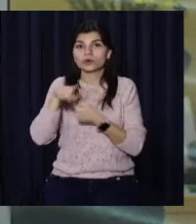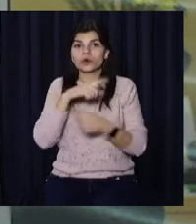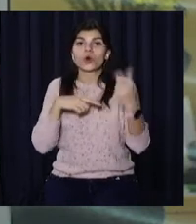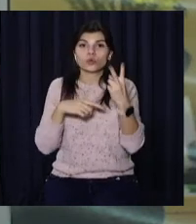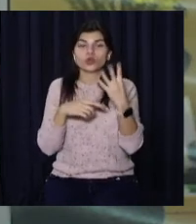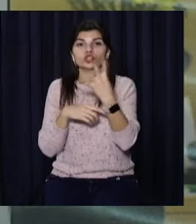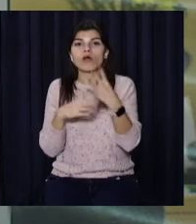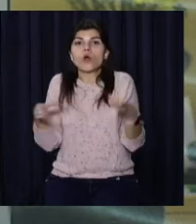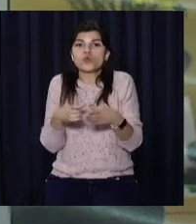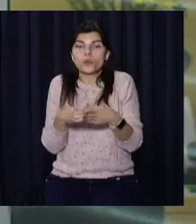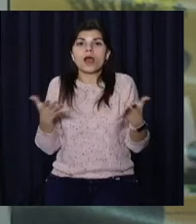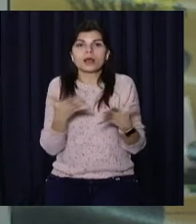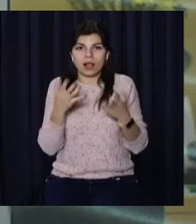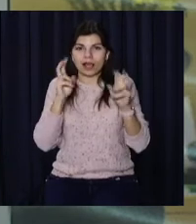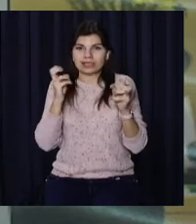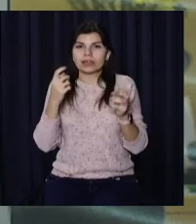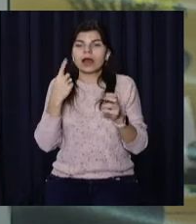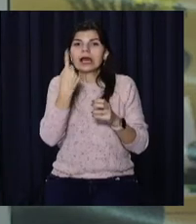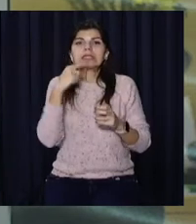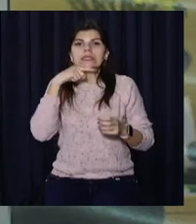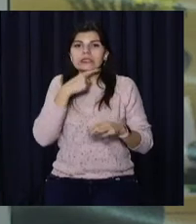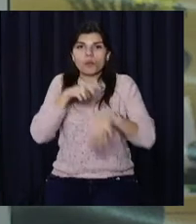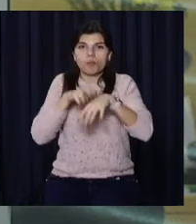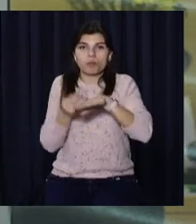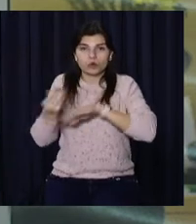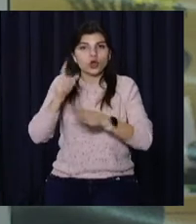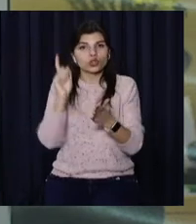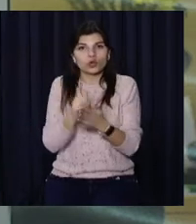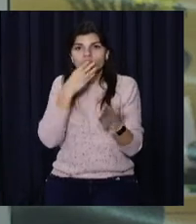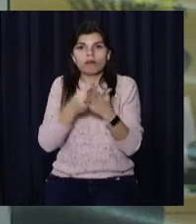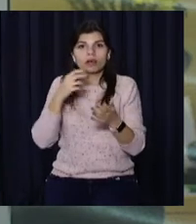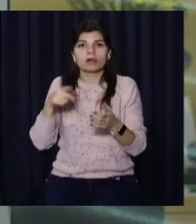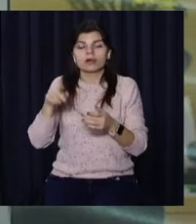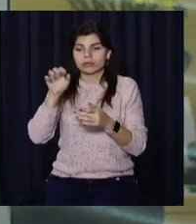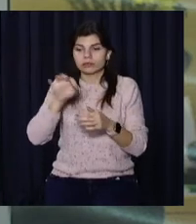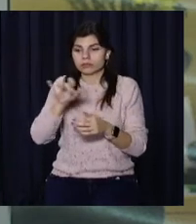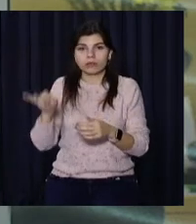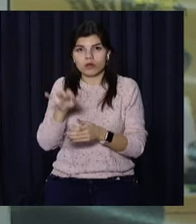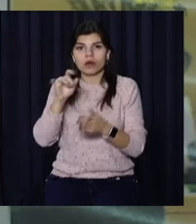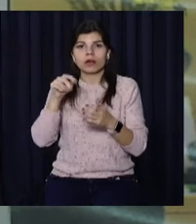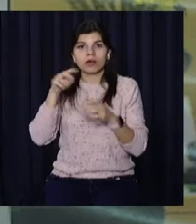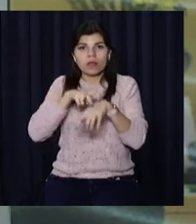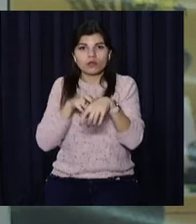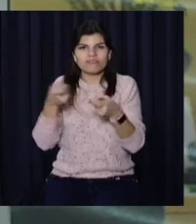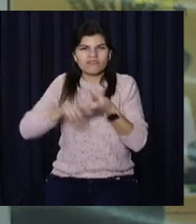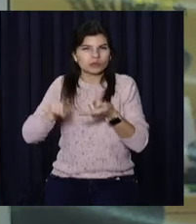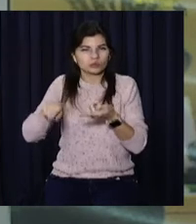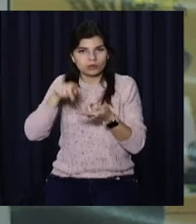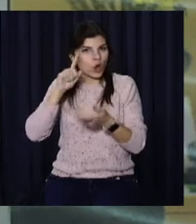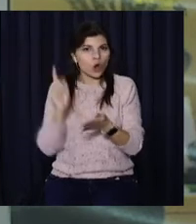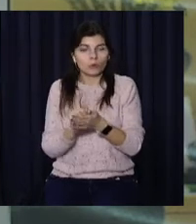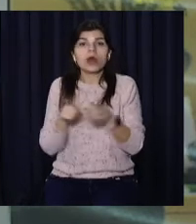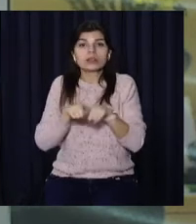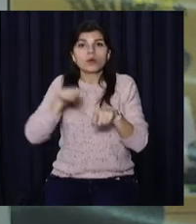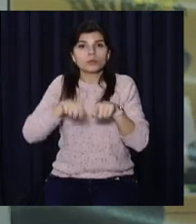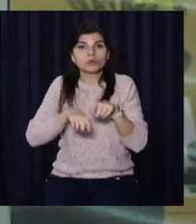які працюють на єдиному податку, мають фіксувати свої розрахункові операції обов'язково. Вважається, що так контролюючі